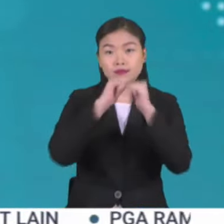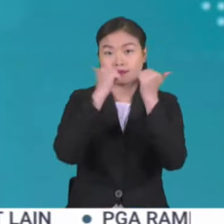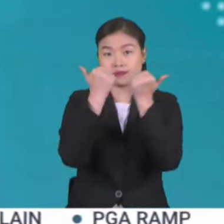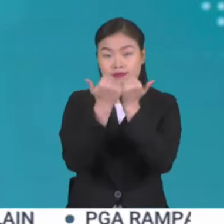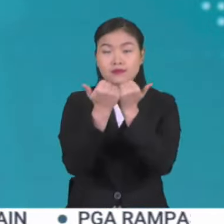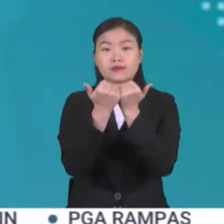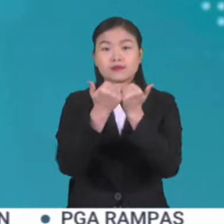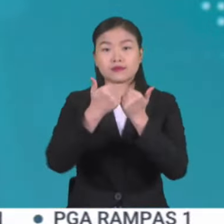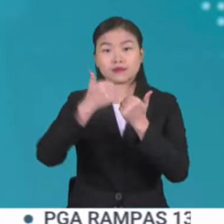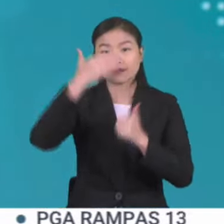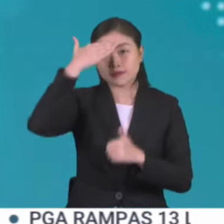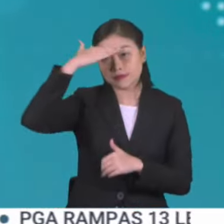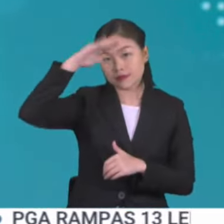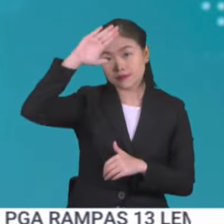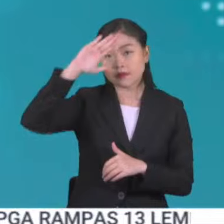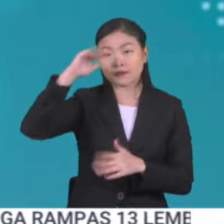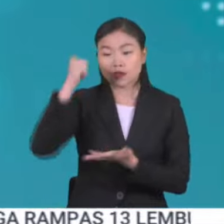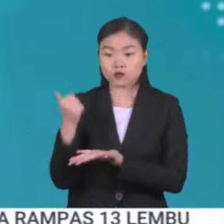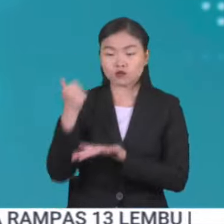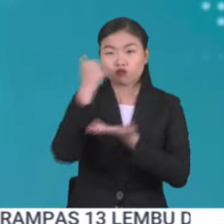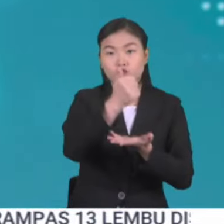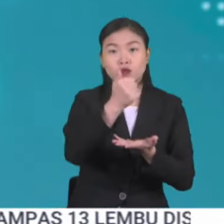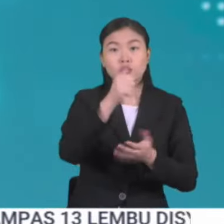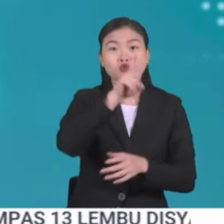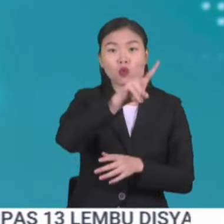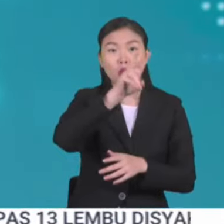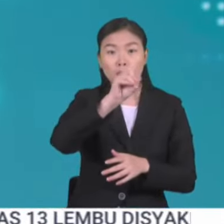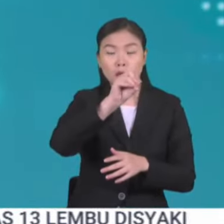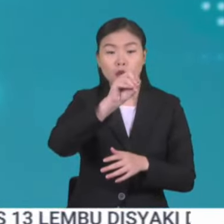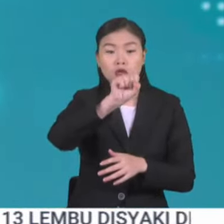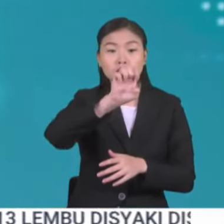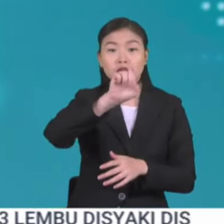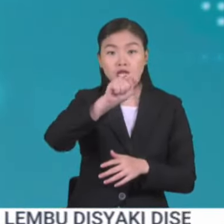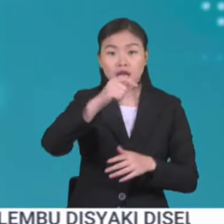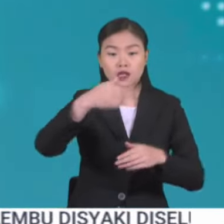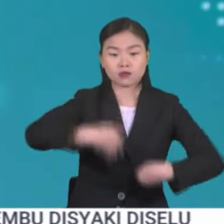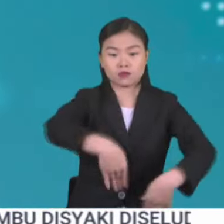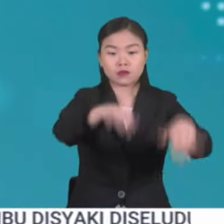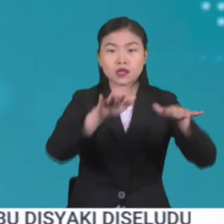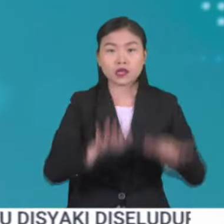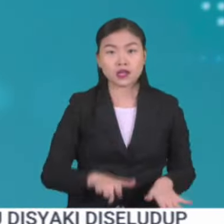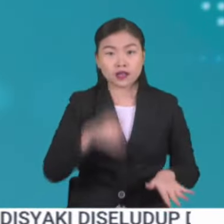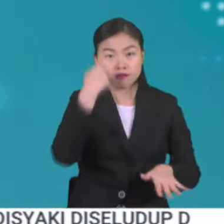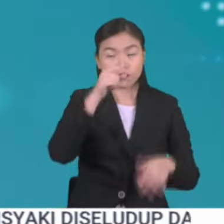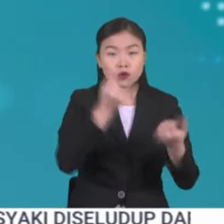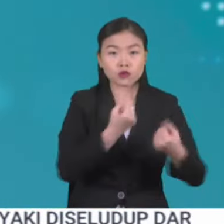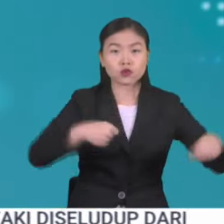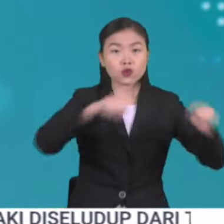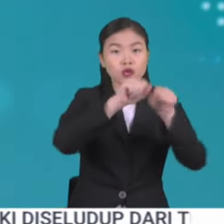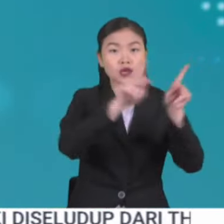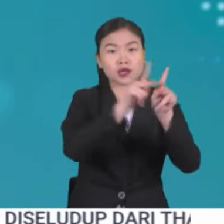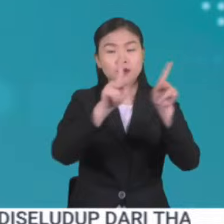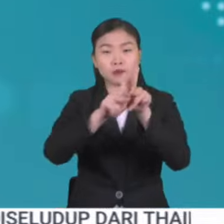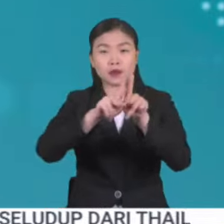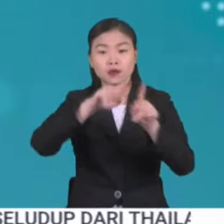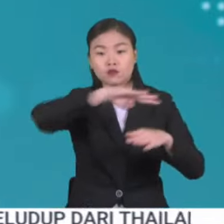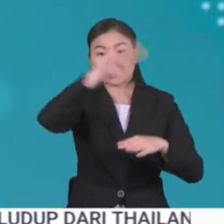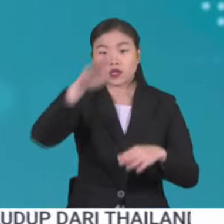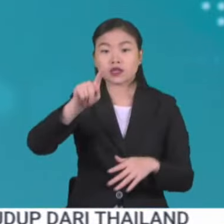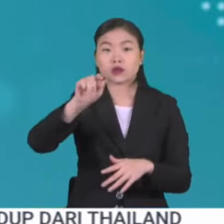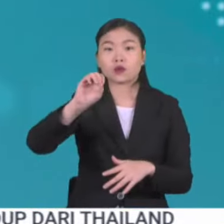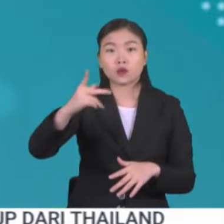Persatuan Amal Bakti Perlis sumbang 20 set sejadah kepada Surau Kampung Bukit Tok Po, Kuala Perlis bagi